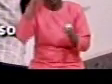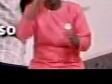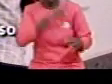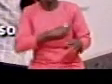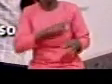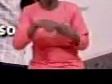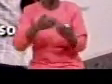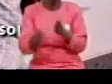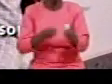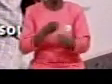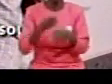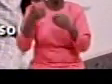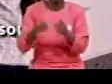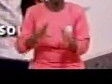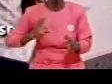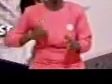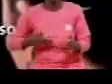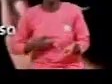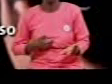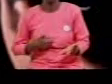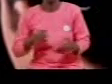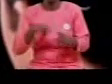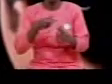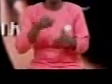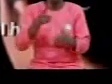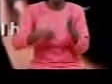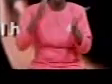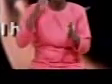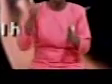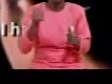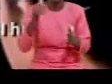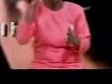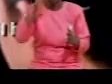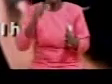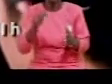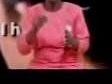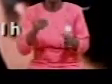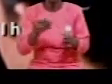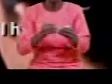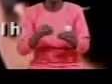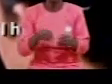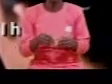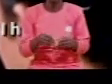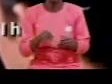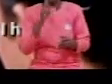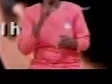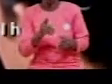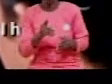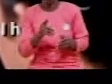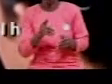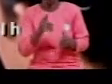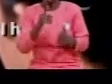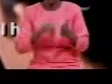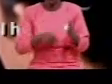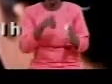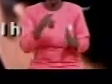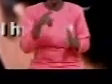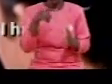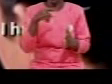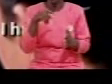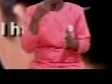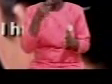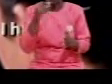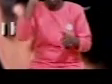ماذا يعطي الانسان فداء عن نفسه في الحقيقه كلام حضرتك ده ذكرني